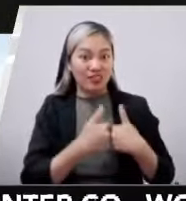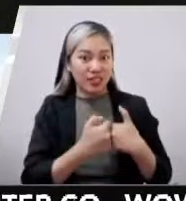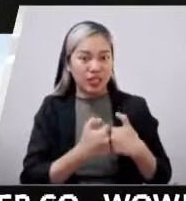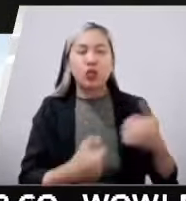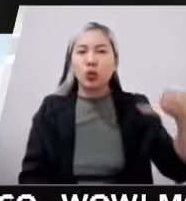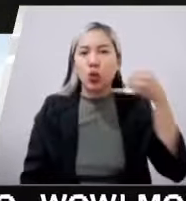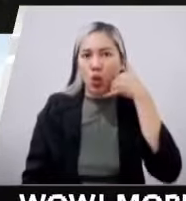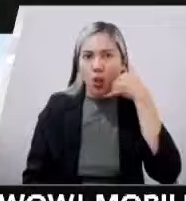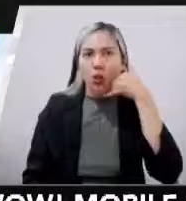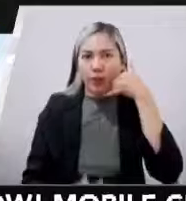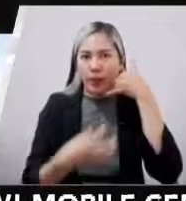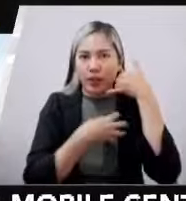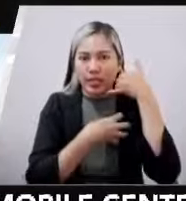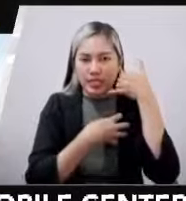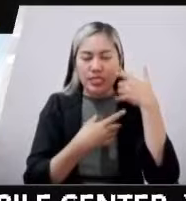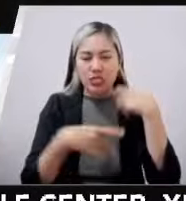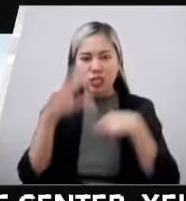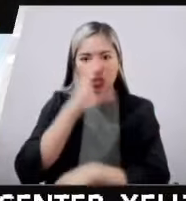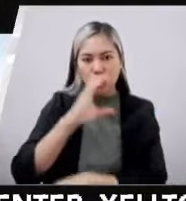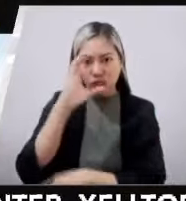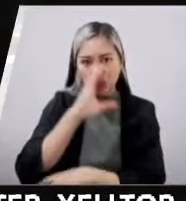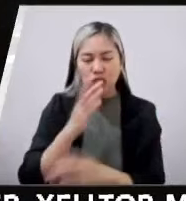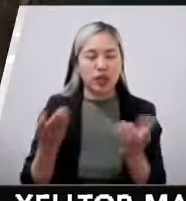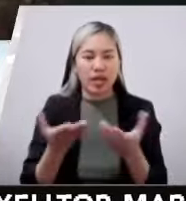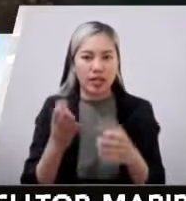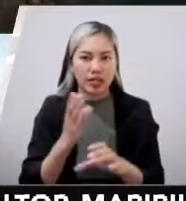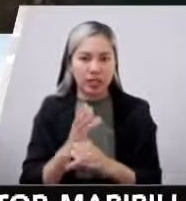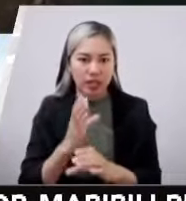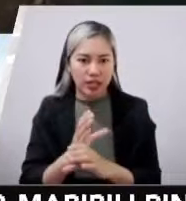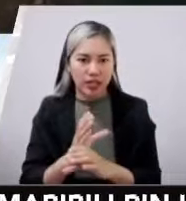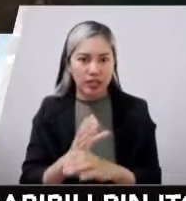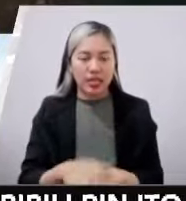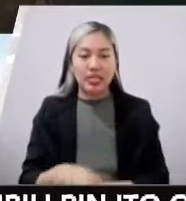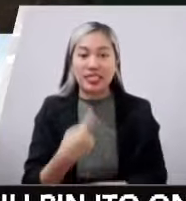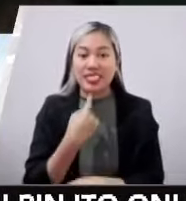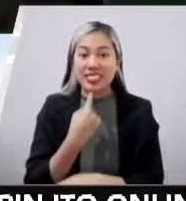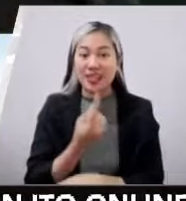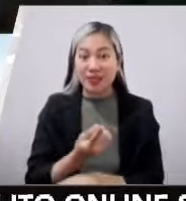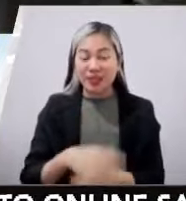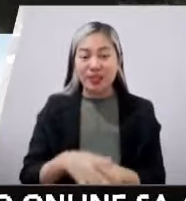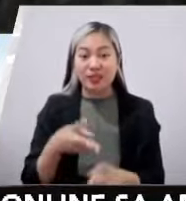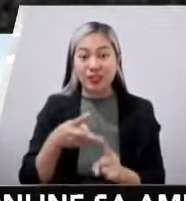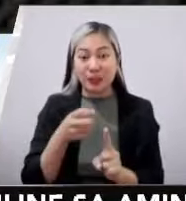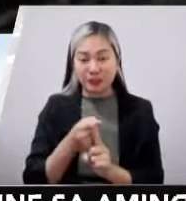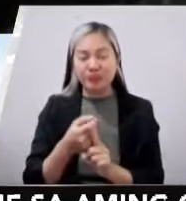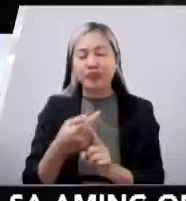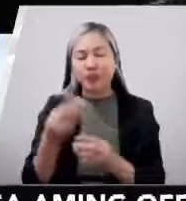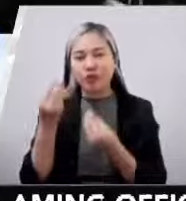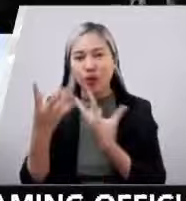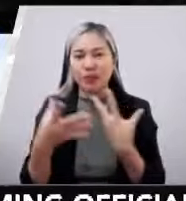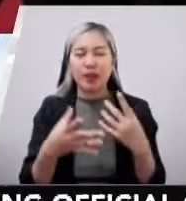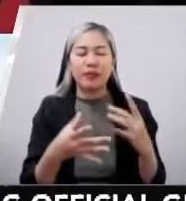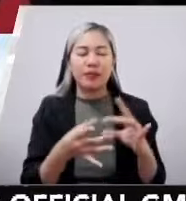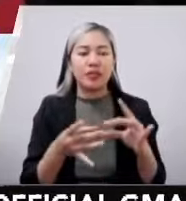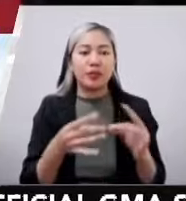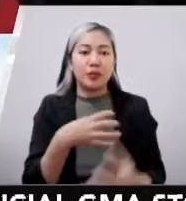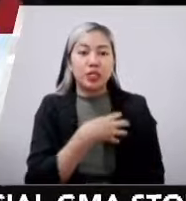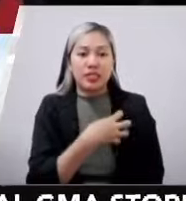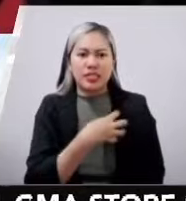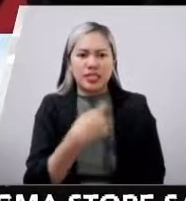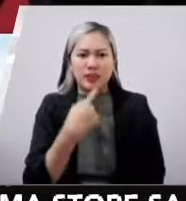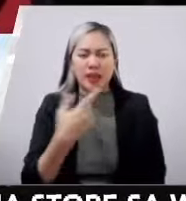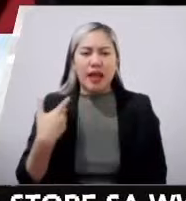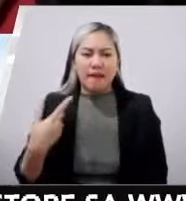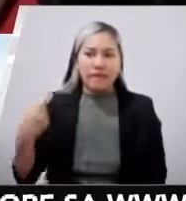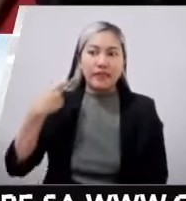para matunto ng sasakyan. Sa salaysa ng biktima sa pulisya, tinutukan siya ng baril sa kanang bahagi ng leeg ng isa sa mga